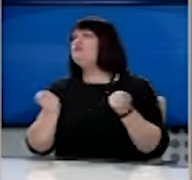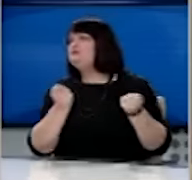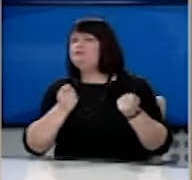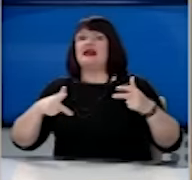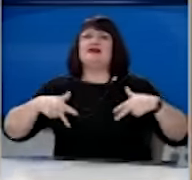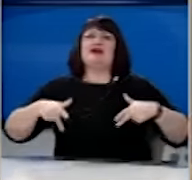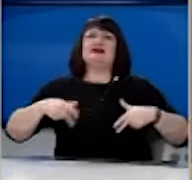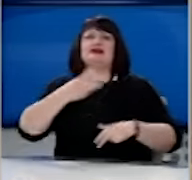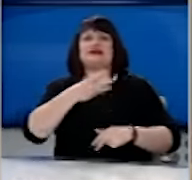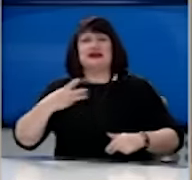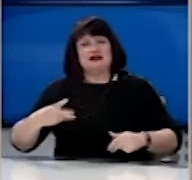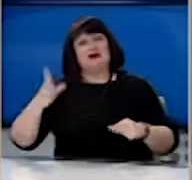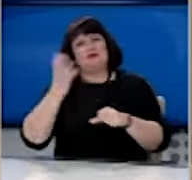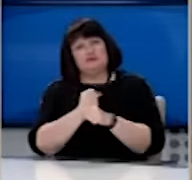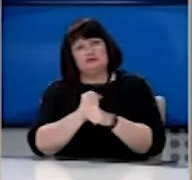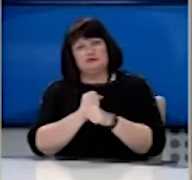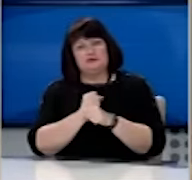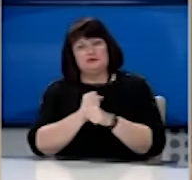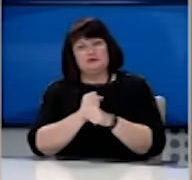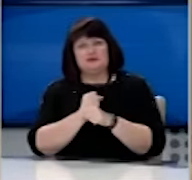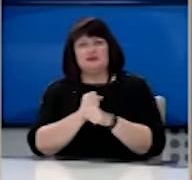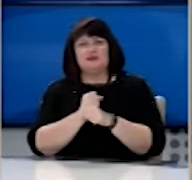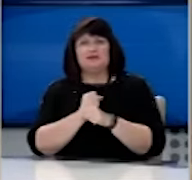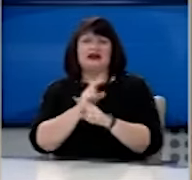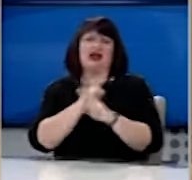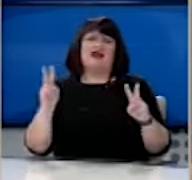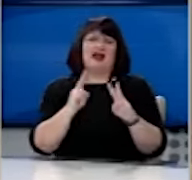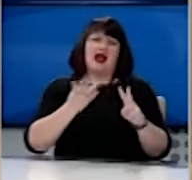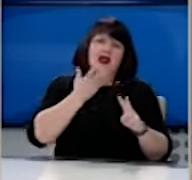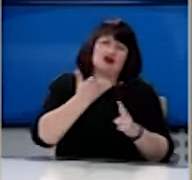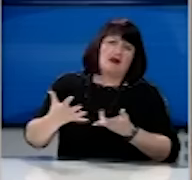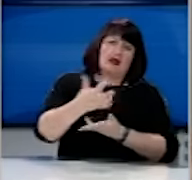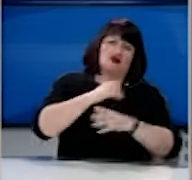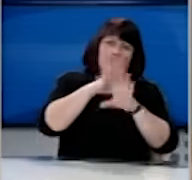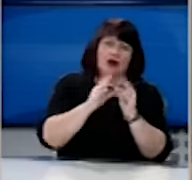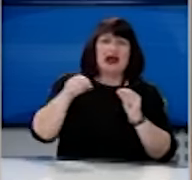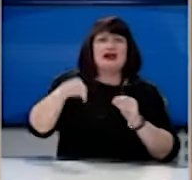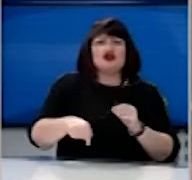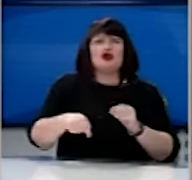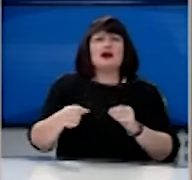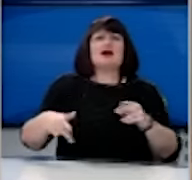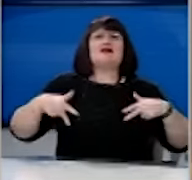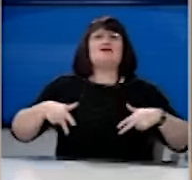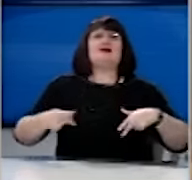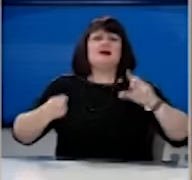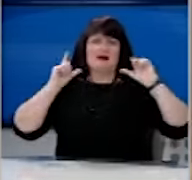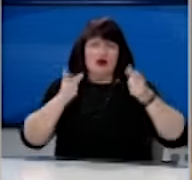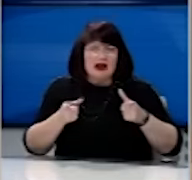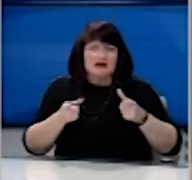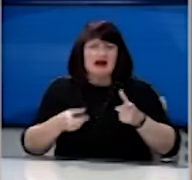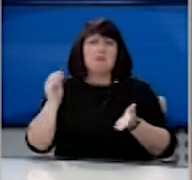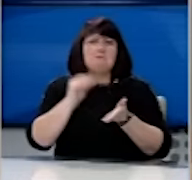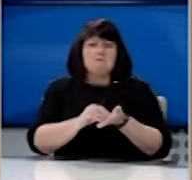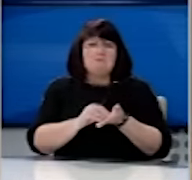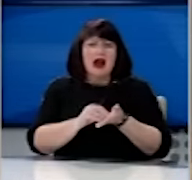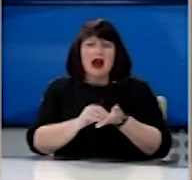ΣΥΡΙΖΑ, για την επίτευξη δημοσιονομικής εξυγίανσης. Και τώρα, από την κυβέρνηση της Νέας Δημοκρατίας,